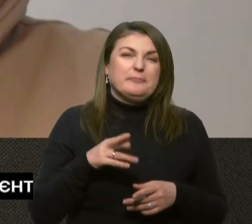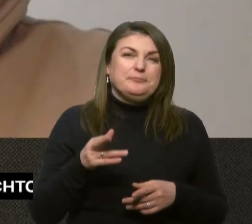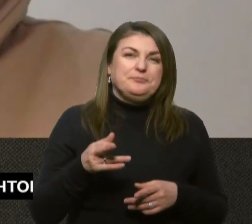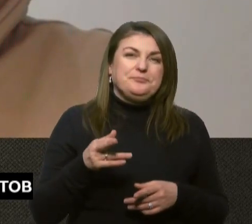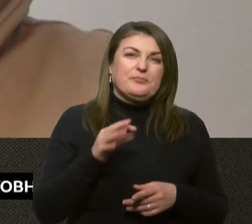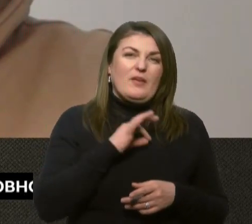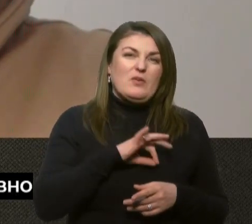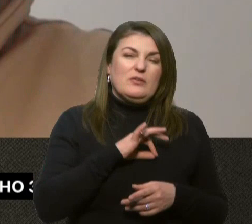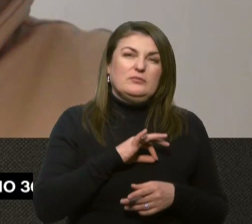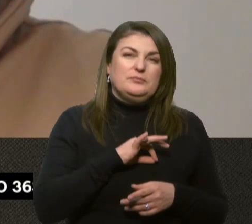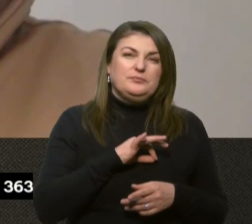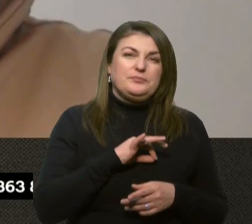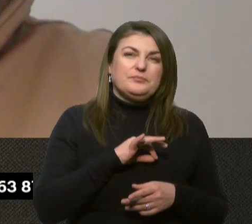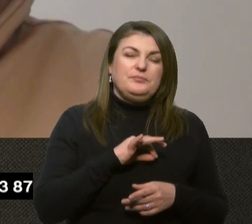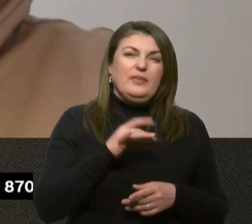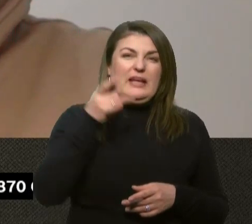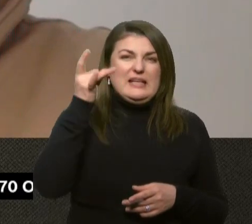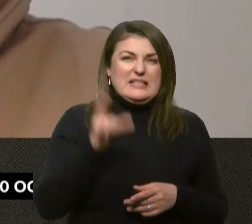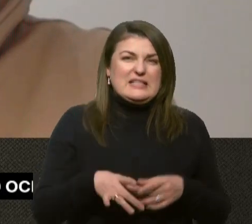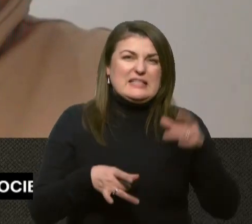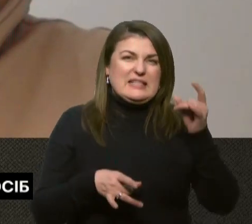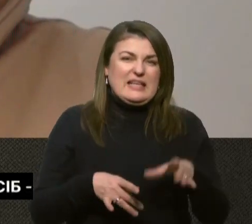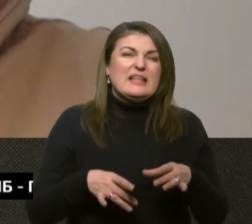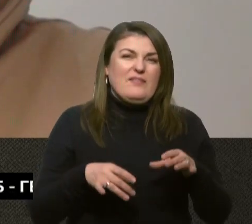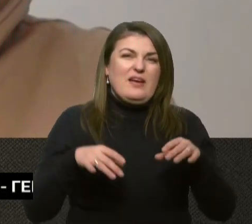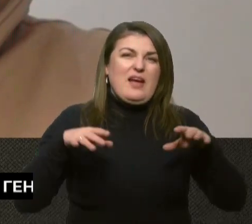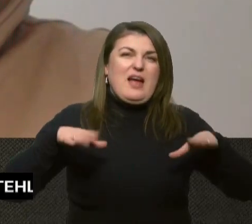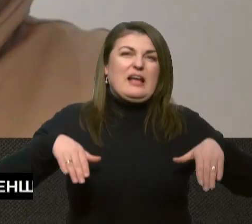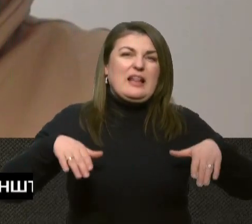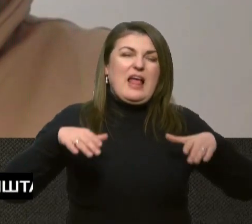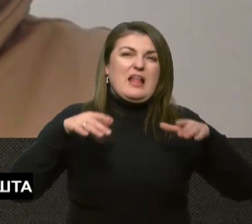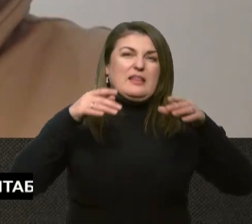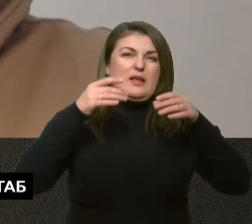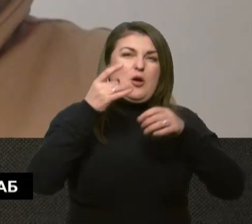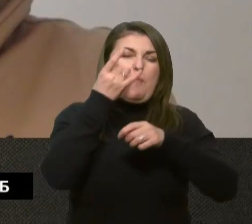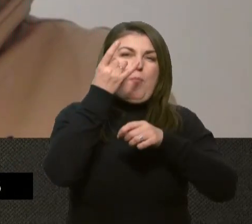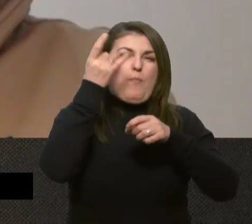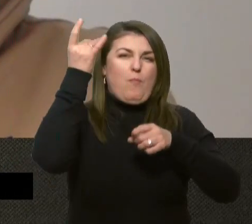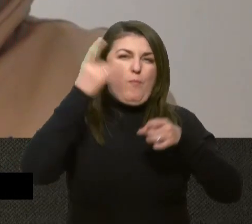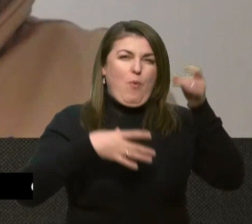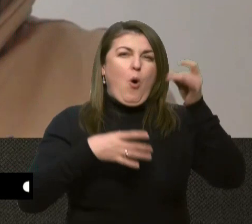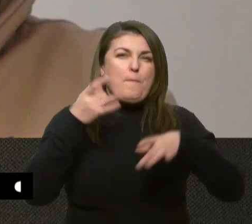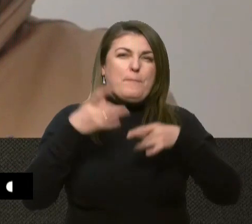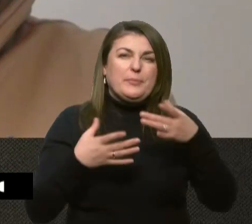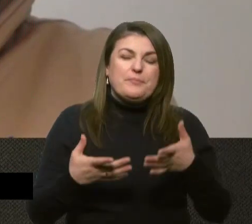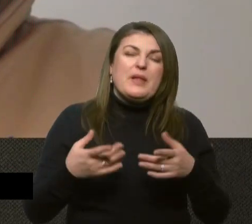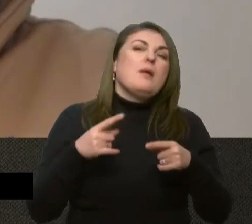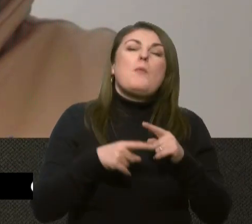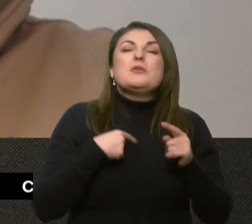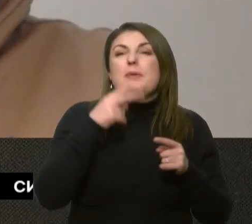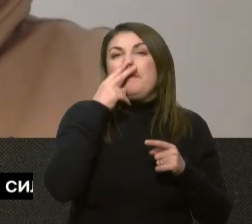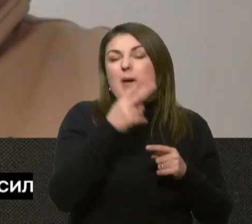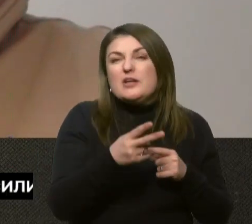використовується для скиду крилатих бомб. Тому, по-перше, ми